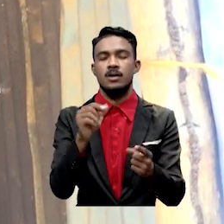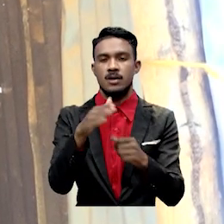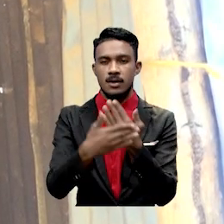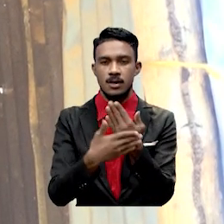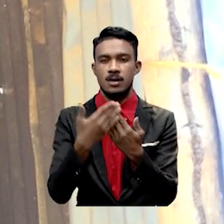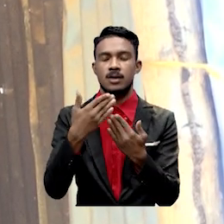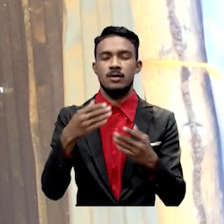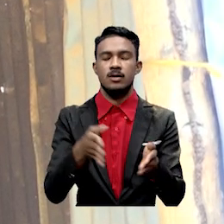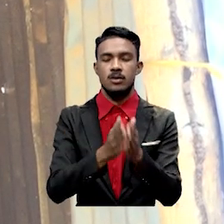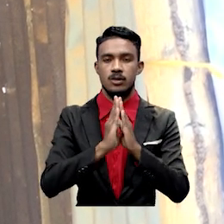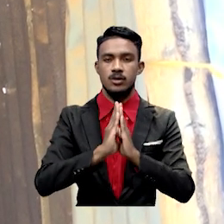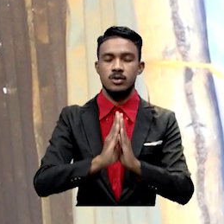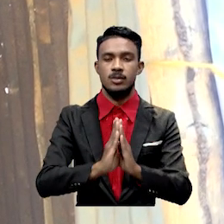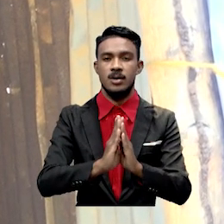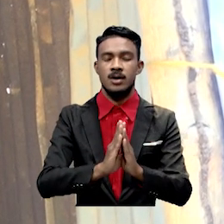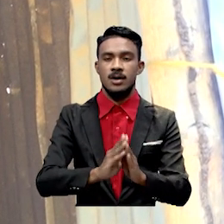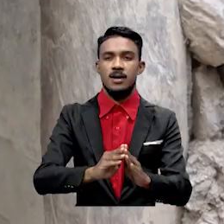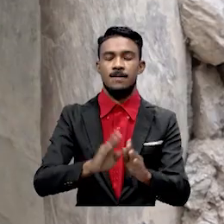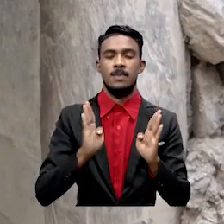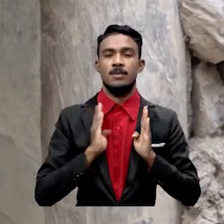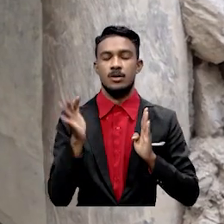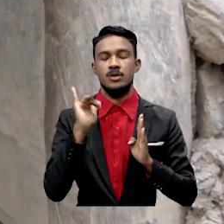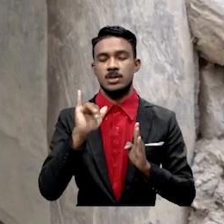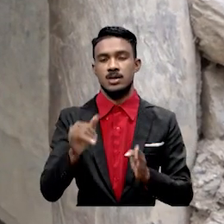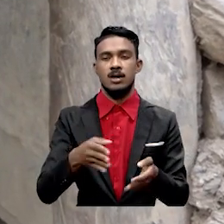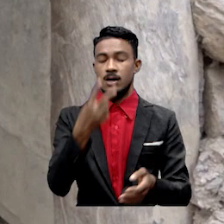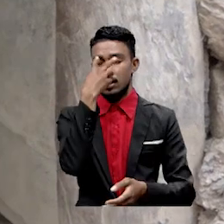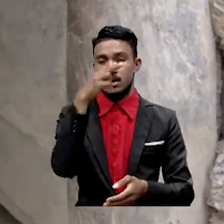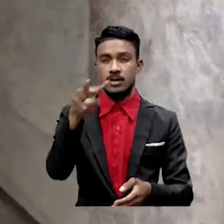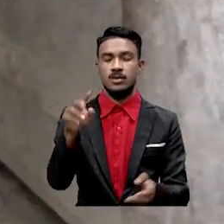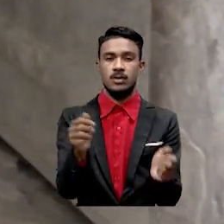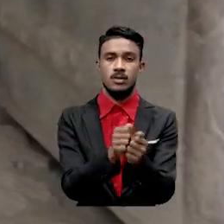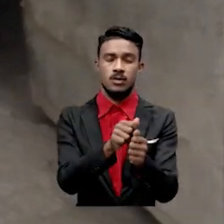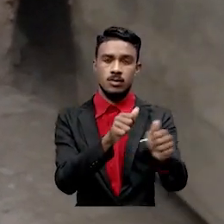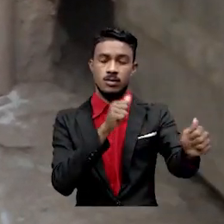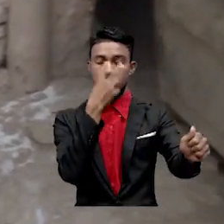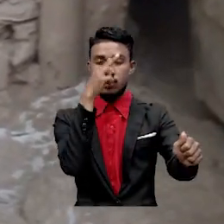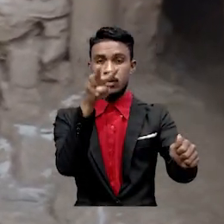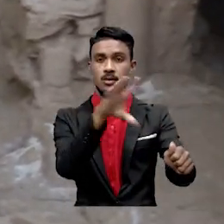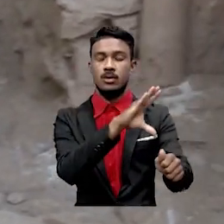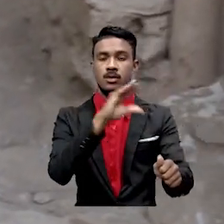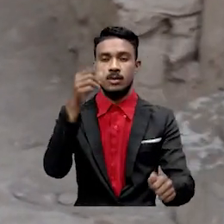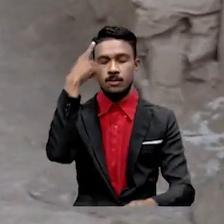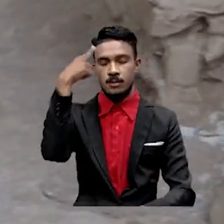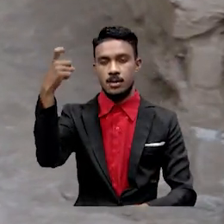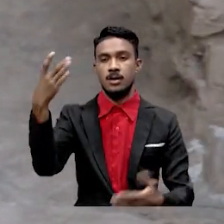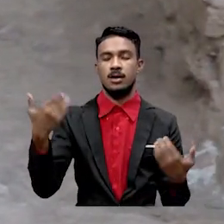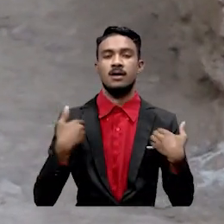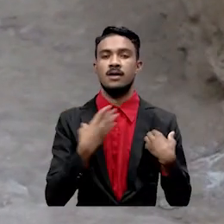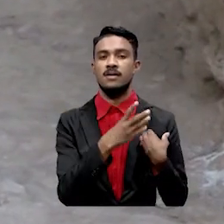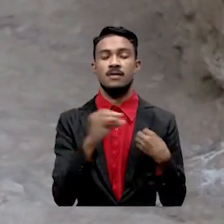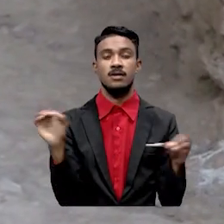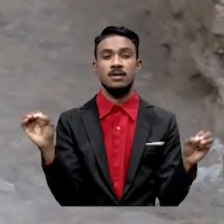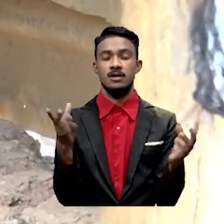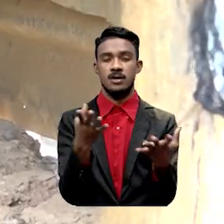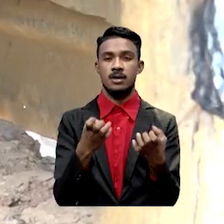liu-liu representante povu, atu loke matan hateke ho dok, ho di konkretiza ne mehi nebe ne iha, lao sakarak